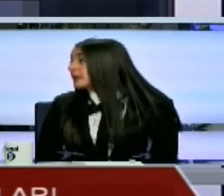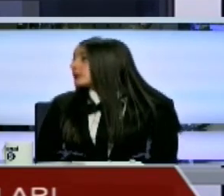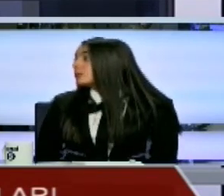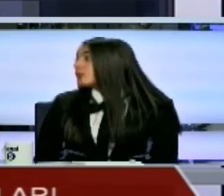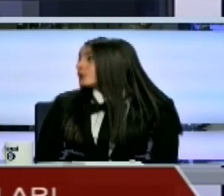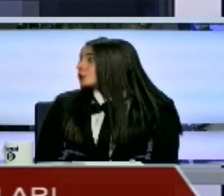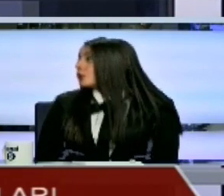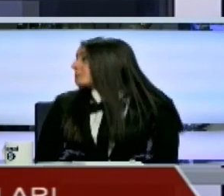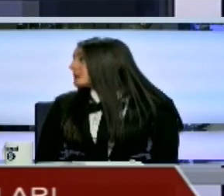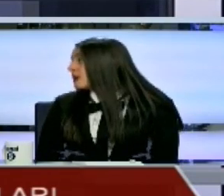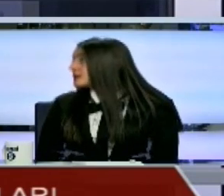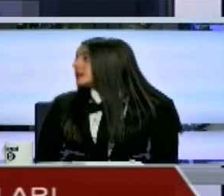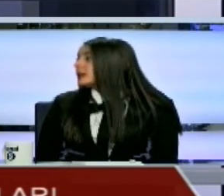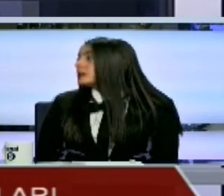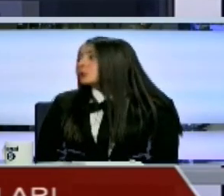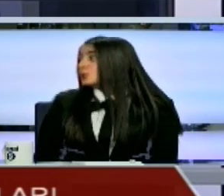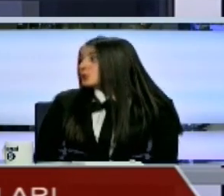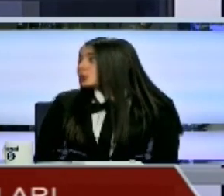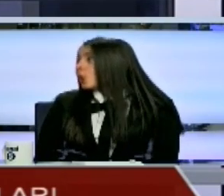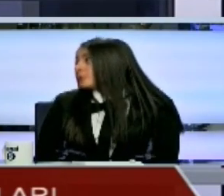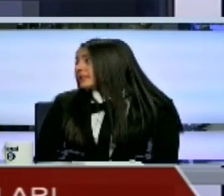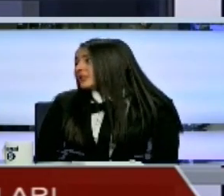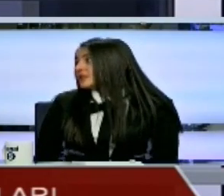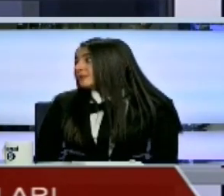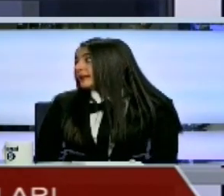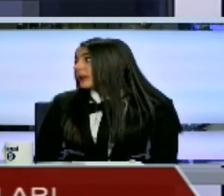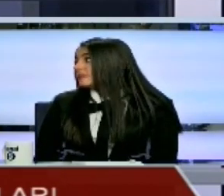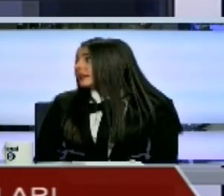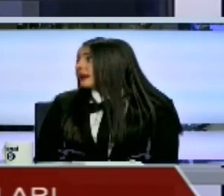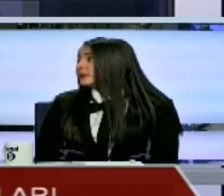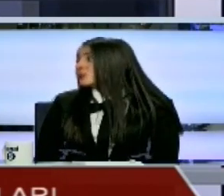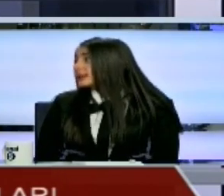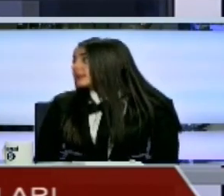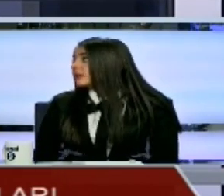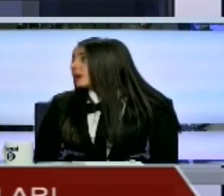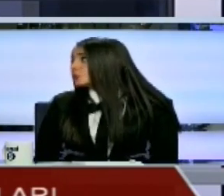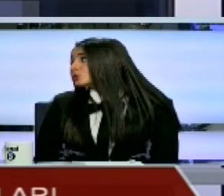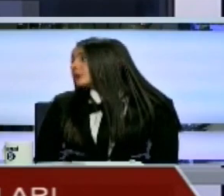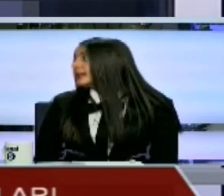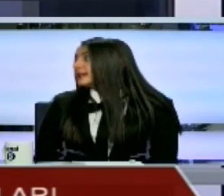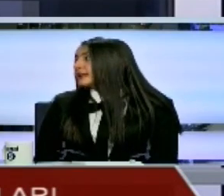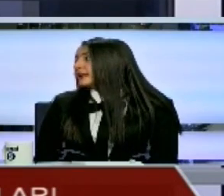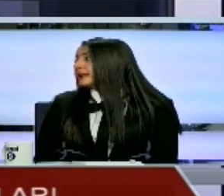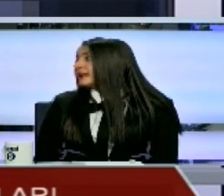neden profesör, mimar, hukukçu olmasın işitme engelli bireylerde? Türkiye'de daha bunun